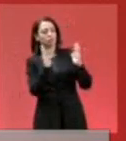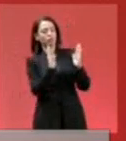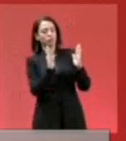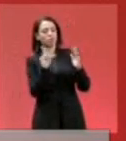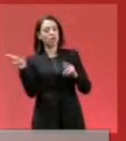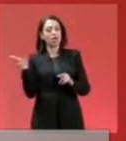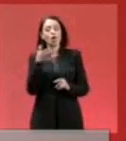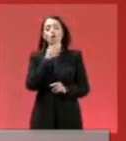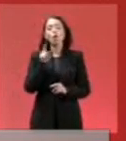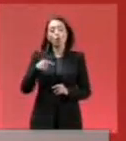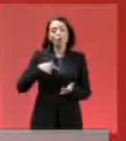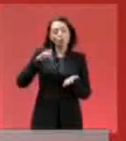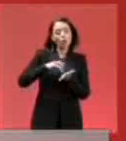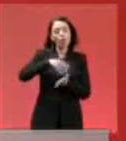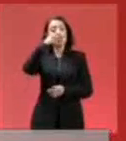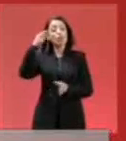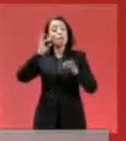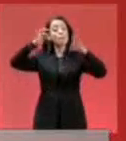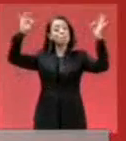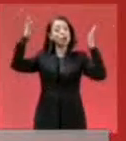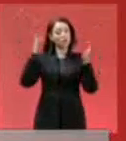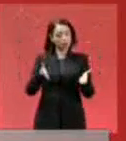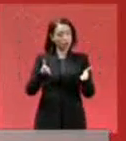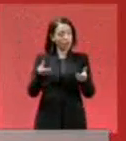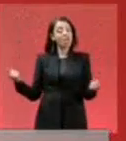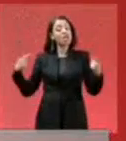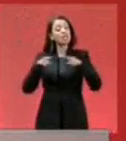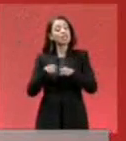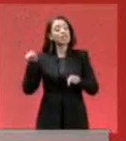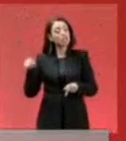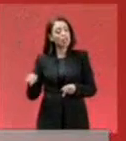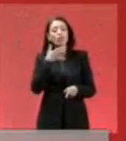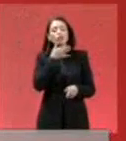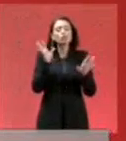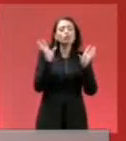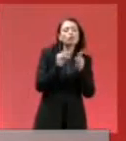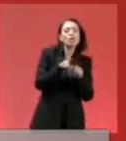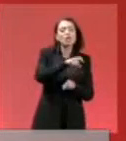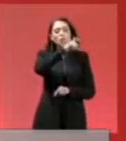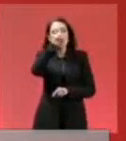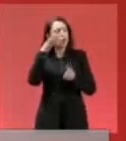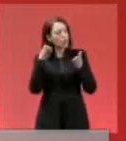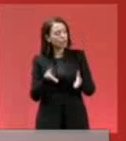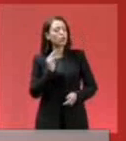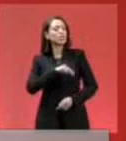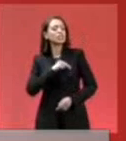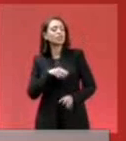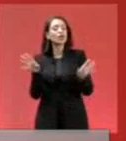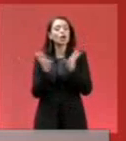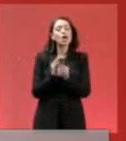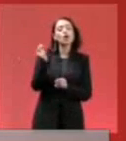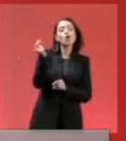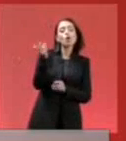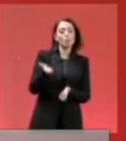ένα κρίσιμο εθνικό θέμα όπως το μακεδονικό, για την ταύτισή τους με τα πιο σκοτεινά και πιο λούμπερ συμφέροντα της οικονομικής